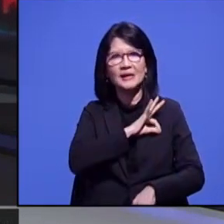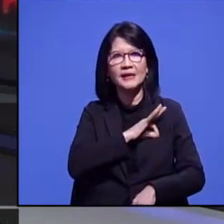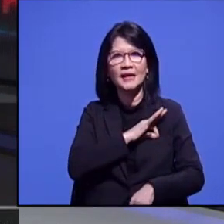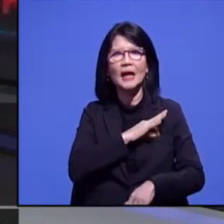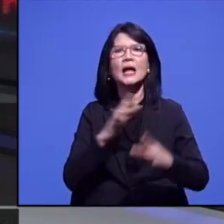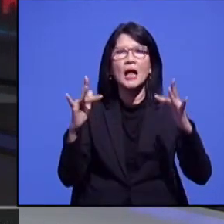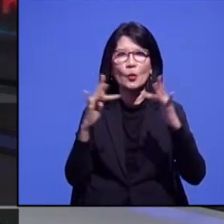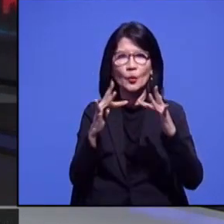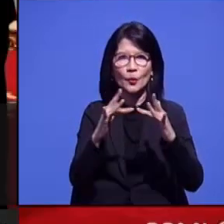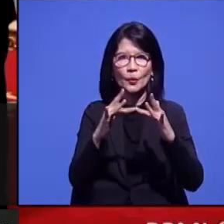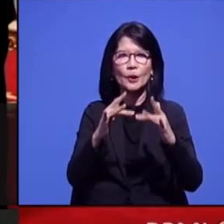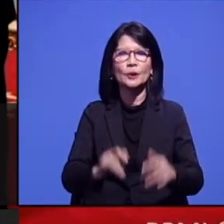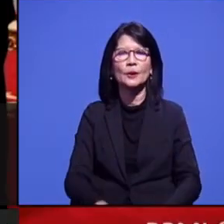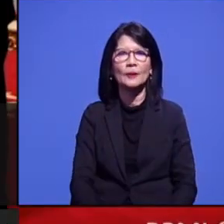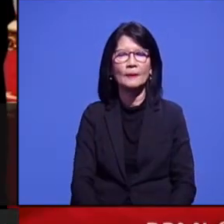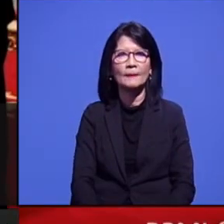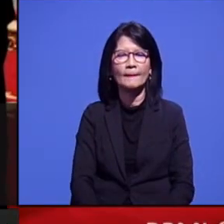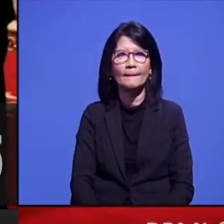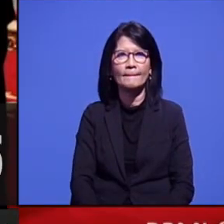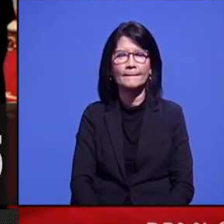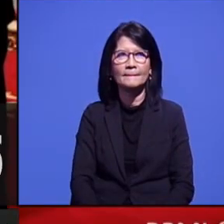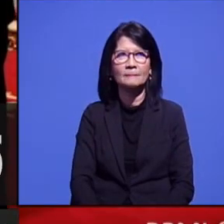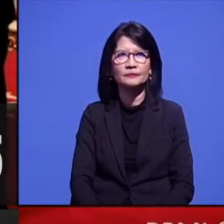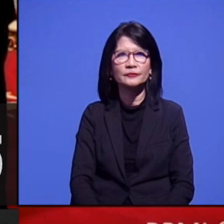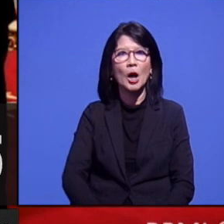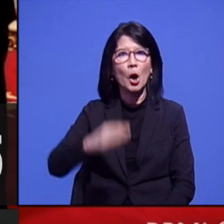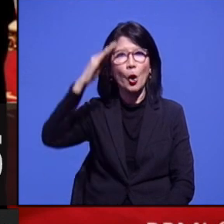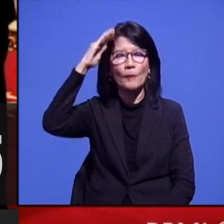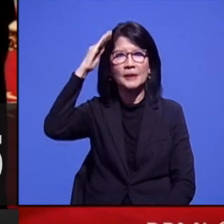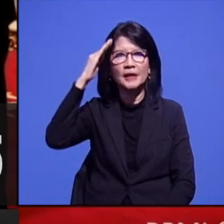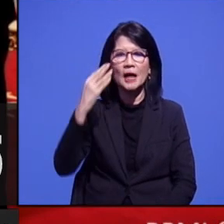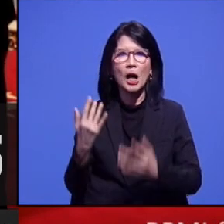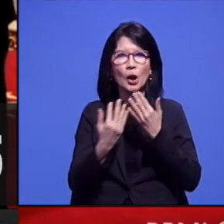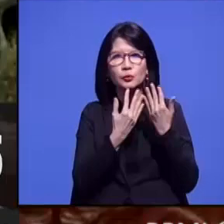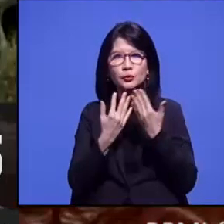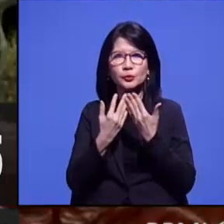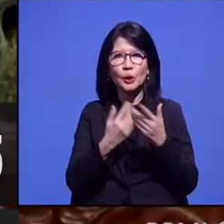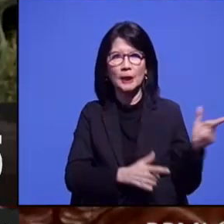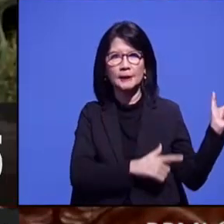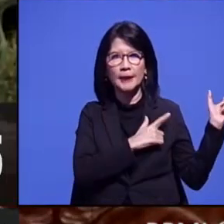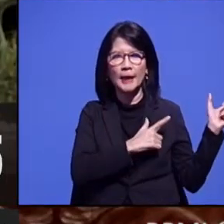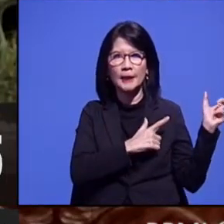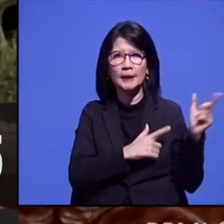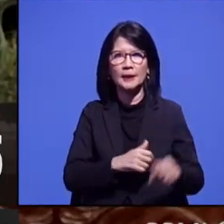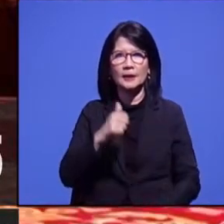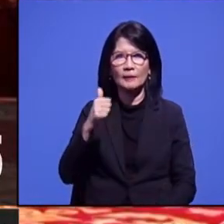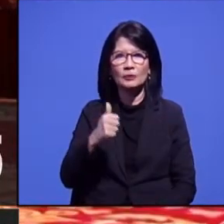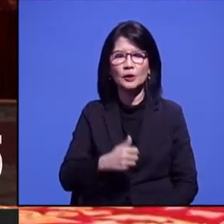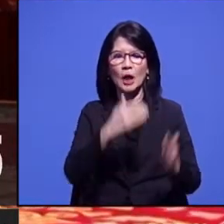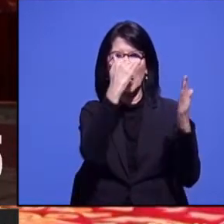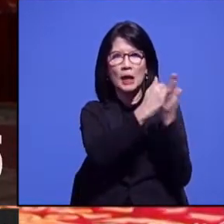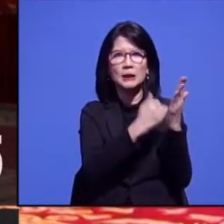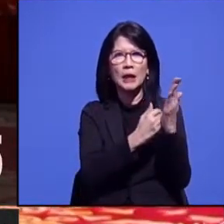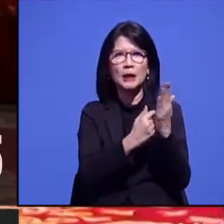virtual owner Upacara HUT TNI ke 72 Angso hidmat dengan protokol kesehatan